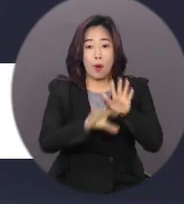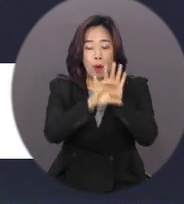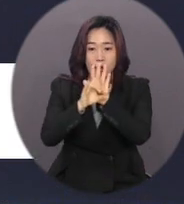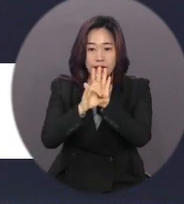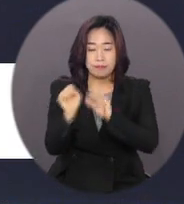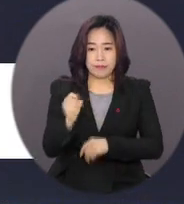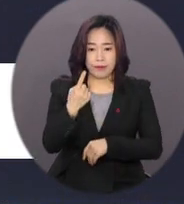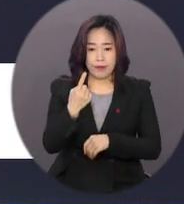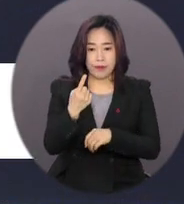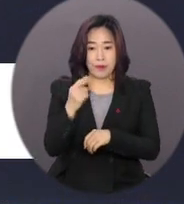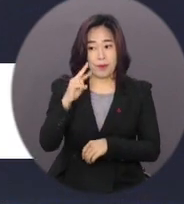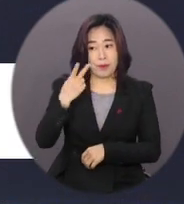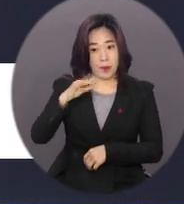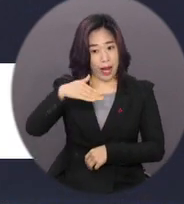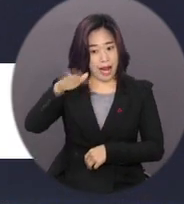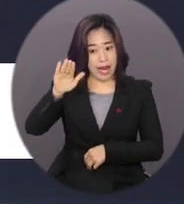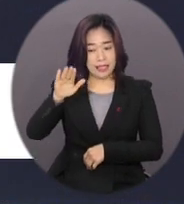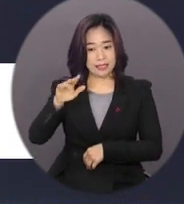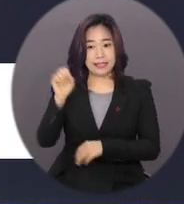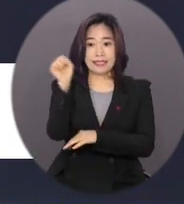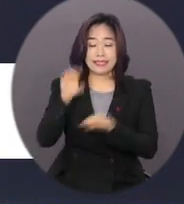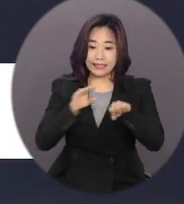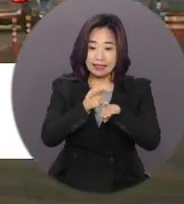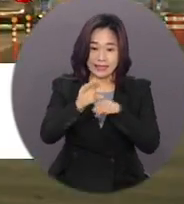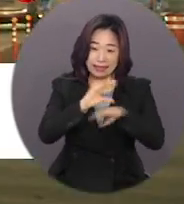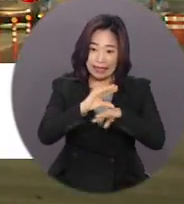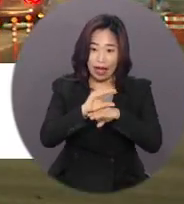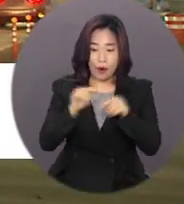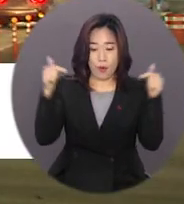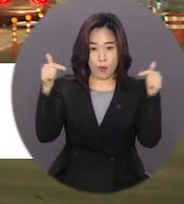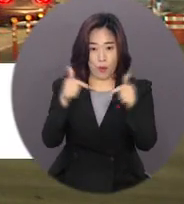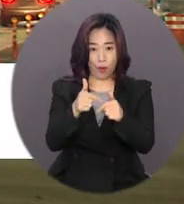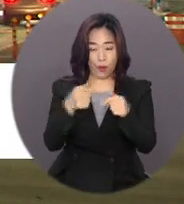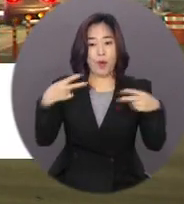코로나19 여파로 귀성 차량이 대폭 줄어든 탓에 귀경 행렬도 사실상 마무리됐습니다.